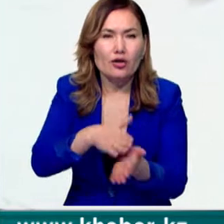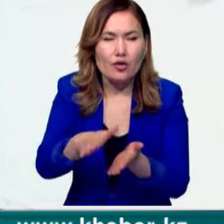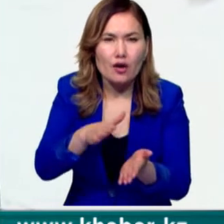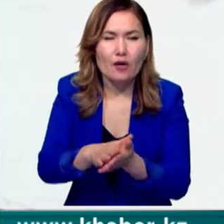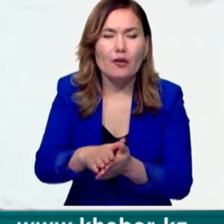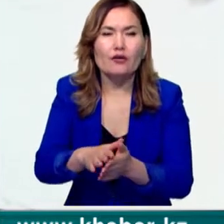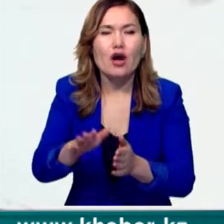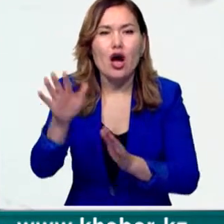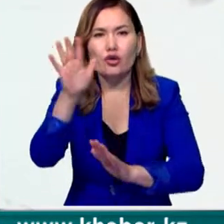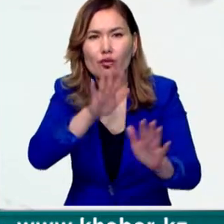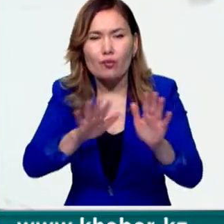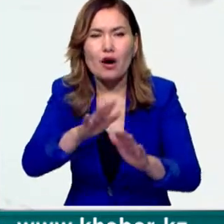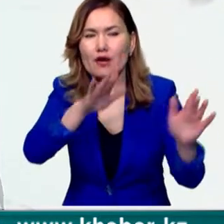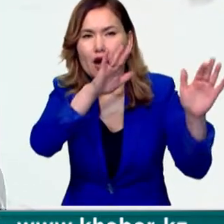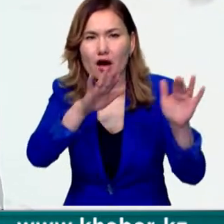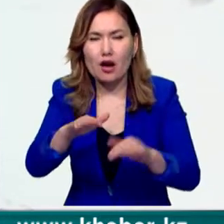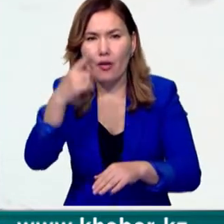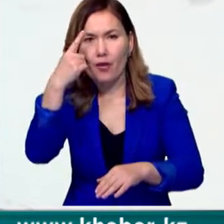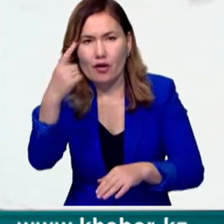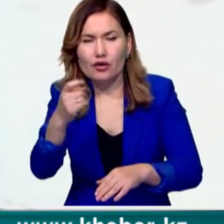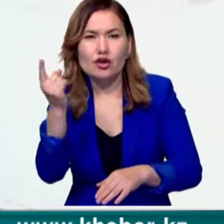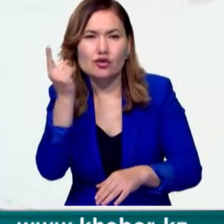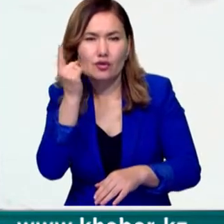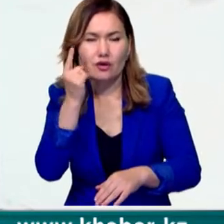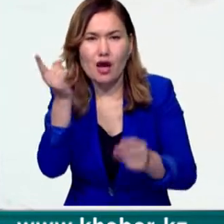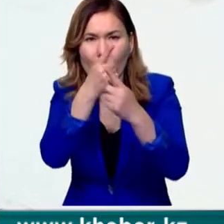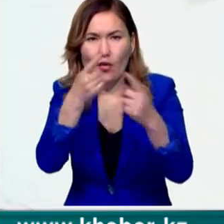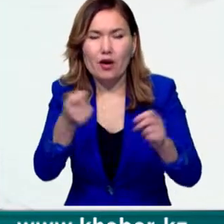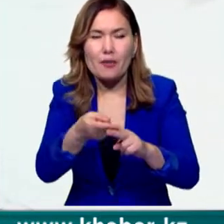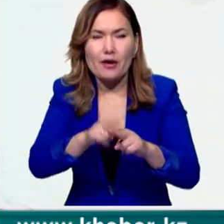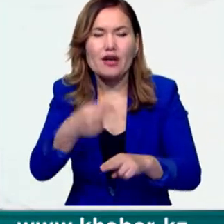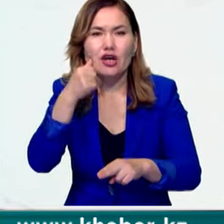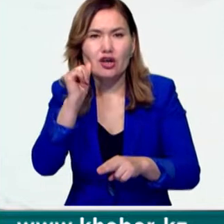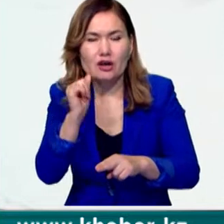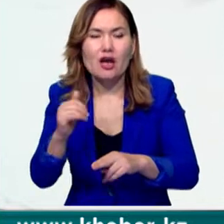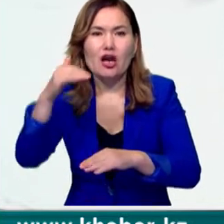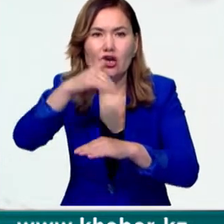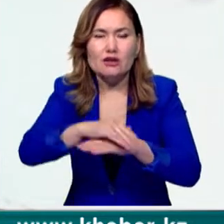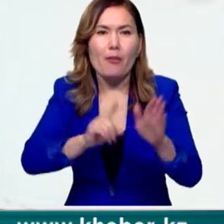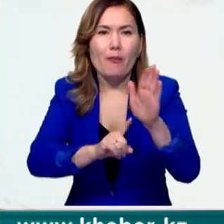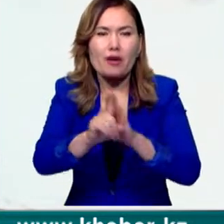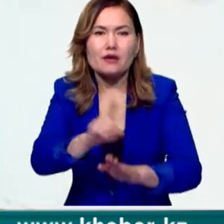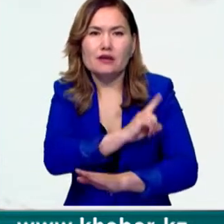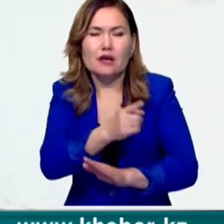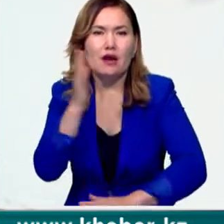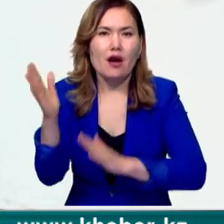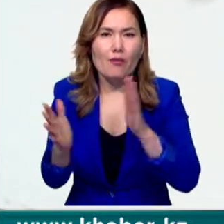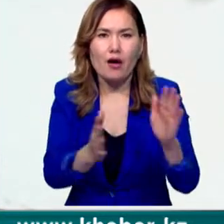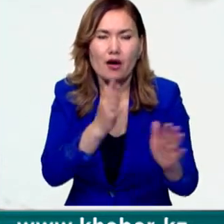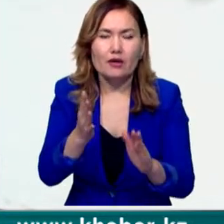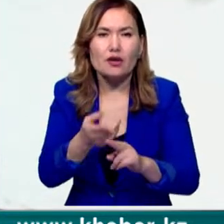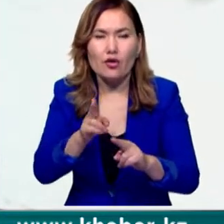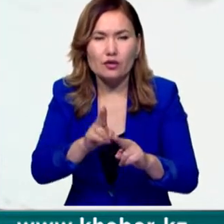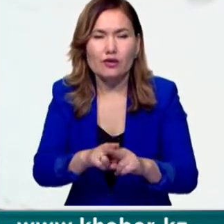тұман түседі, қар жауады деген хабарлама келе бастады. Сол болжам кеше кешке расталып, көз аштырмайтын ақтүтек